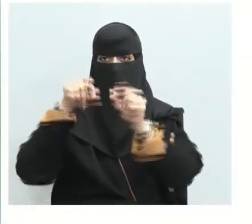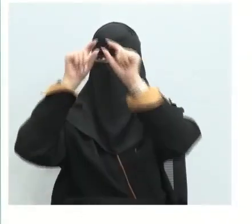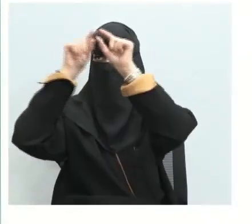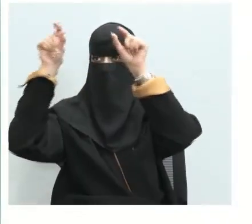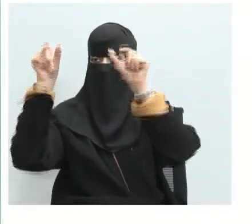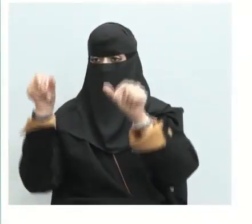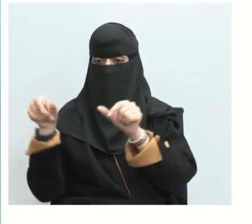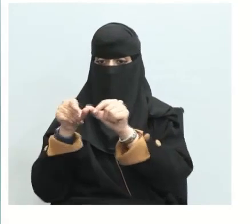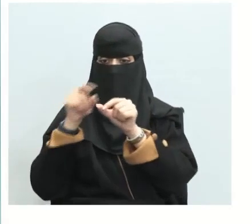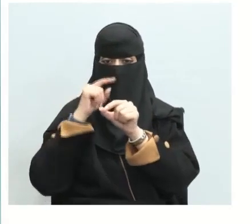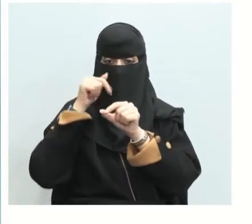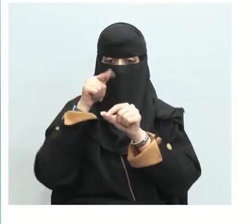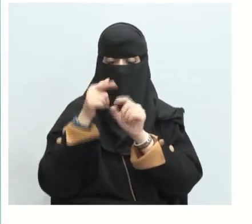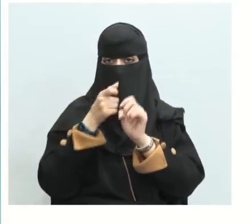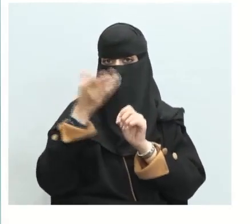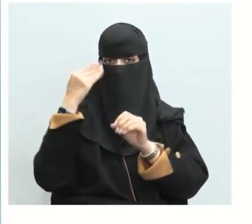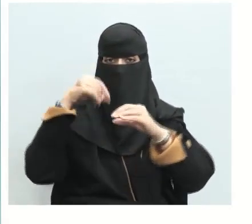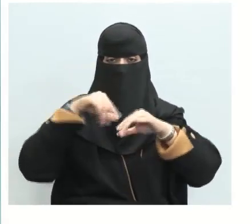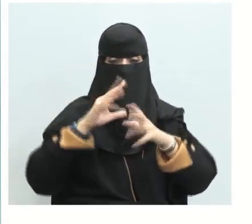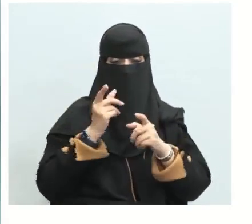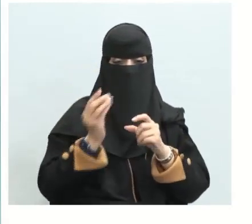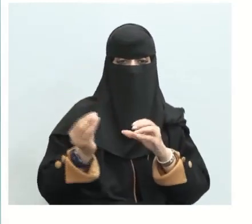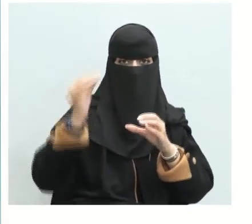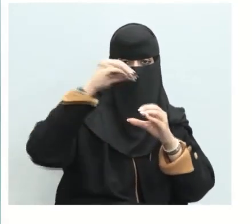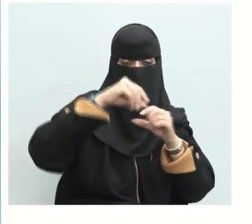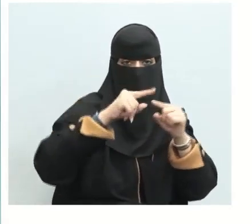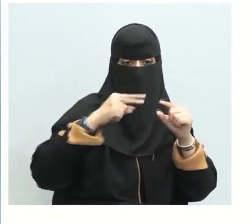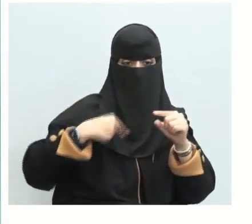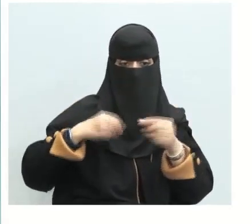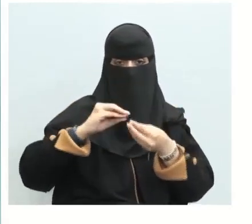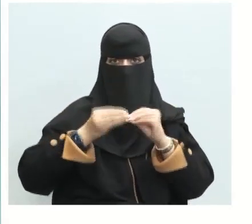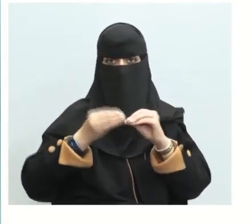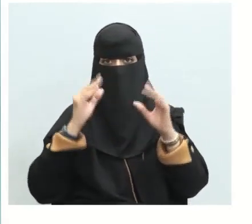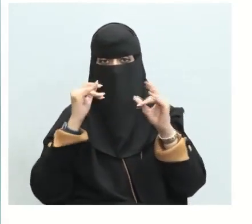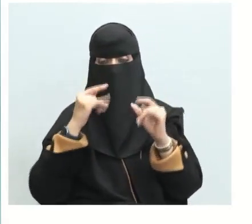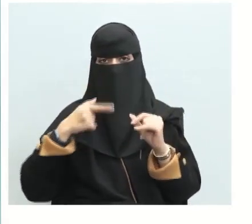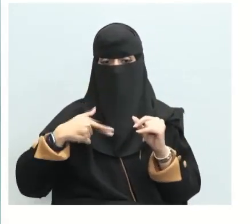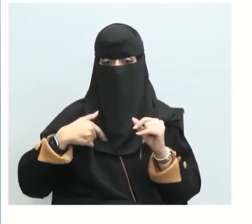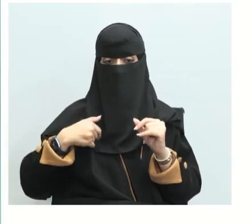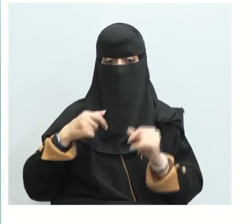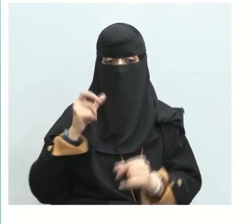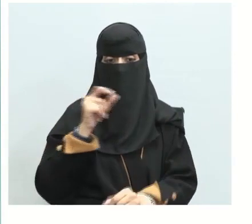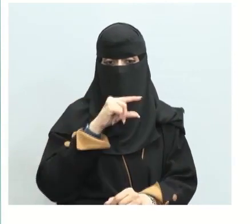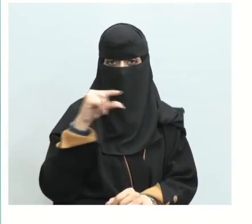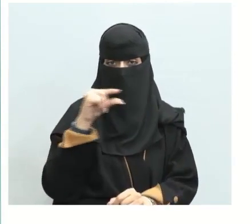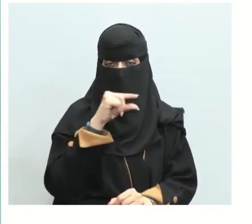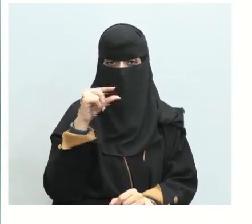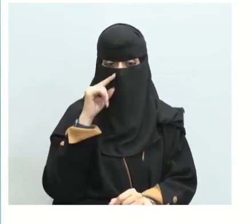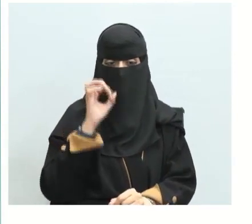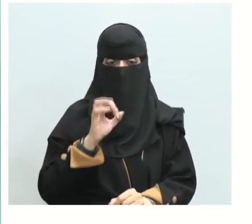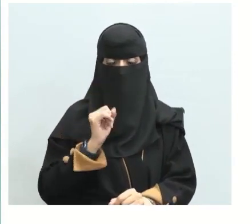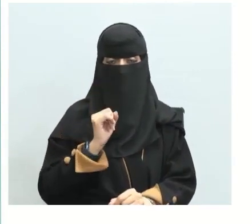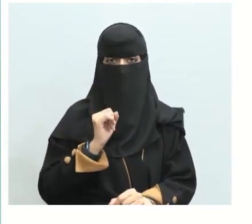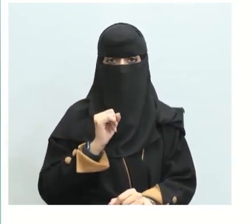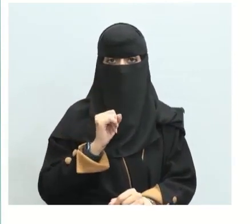أيضاً تعرفنا في الدرس السابق أنه لتحقيق الاستجابة نقوم بكتابة الكود التالي.